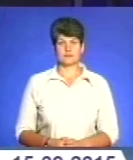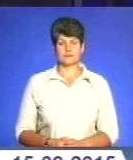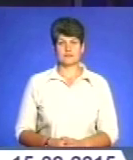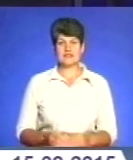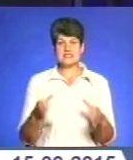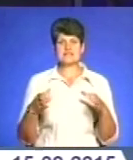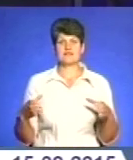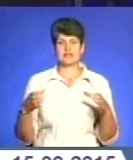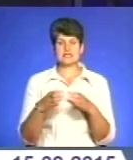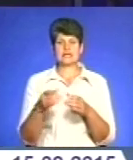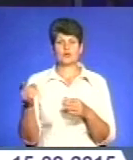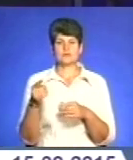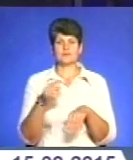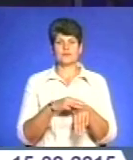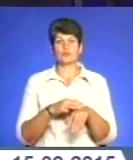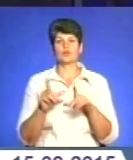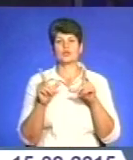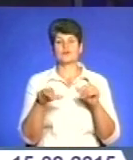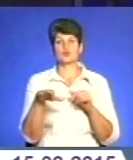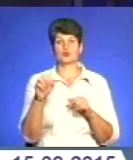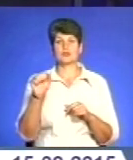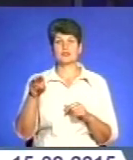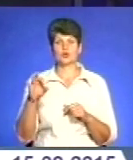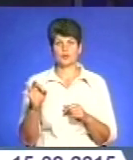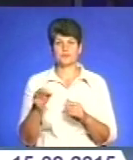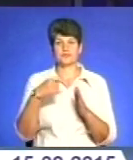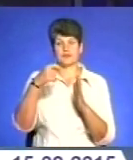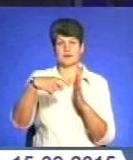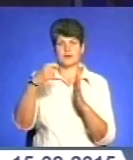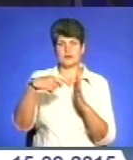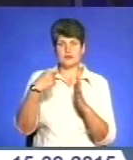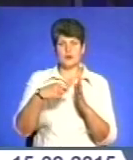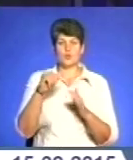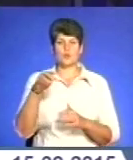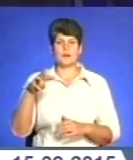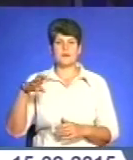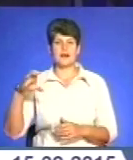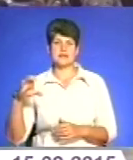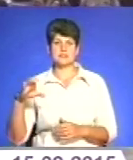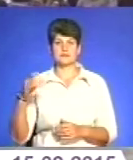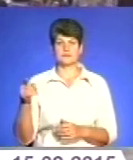Зведений загін тернопільських правоохоронців поїхав у зону АТО. Відомтеріал сектору зв'язків з громадськістю УМВС в області.